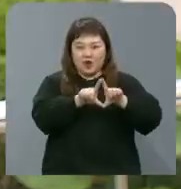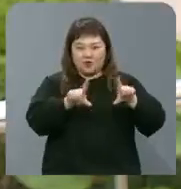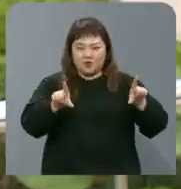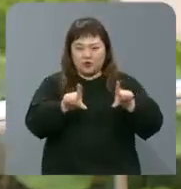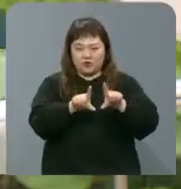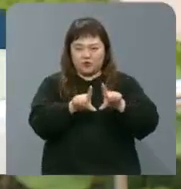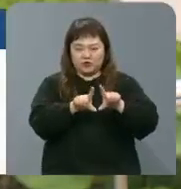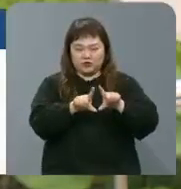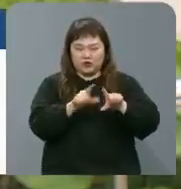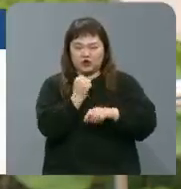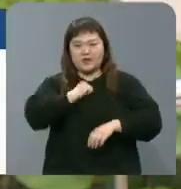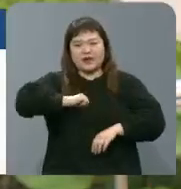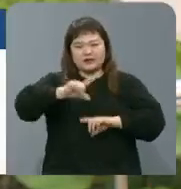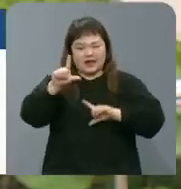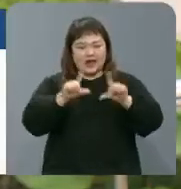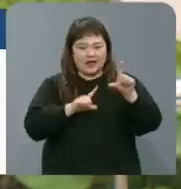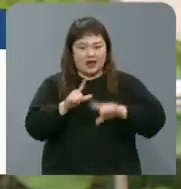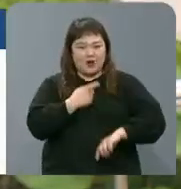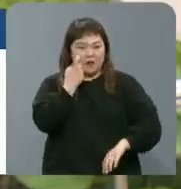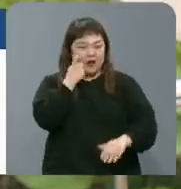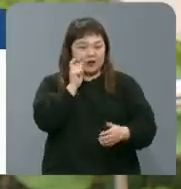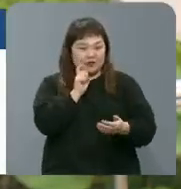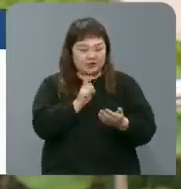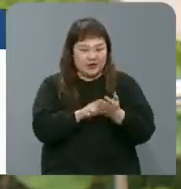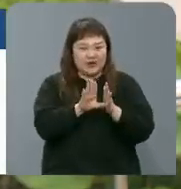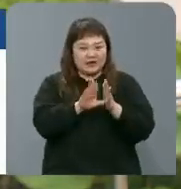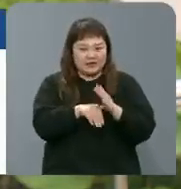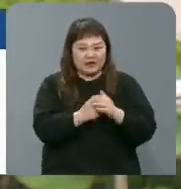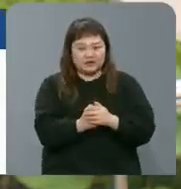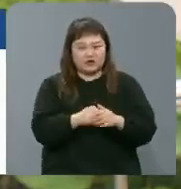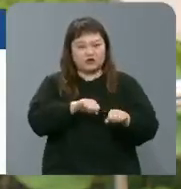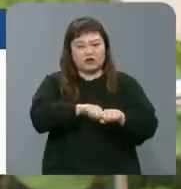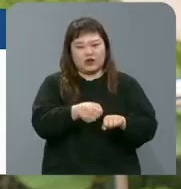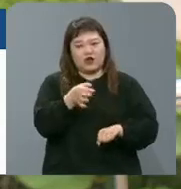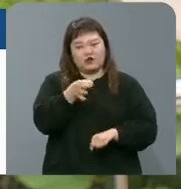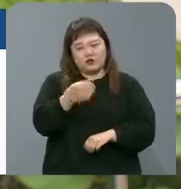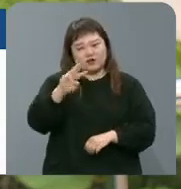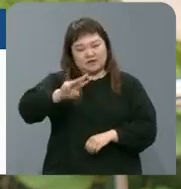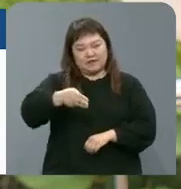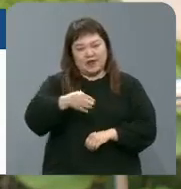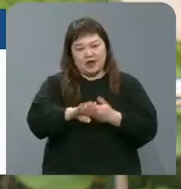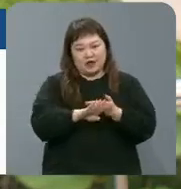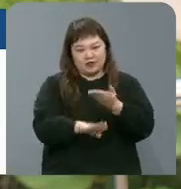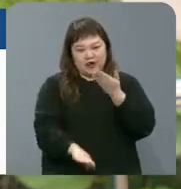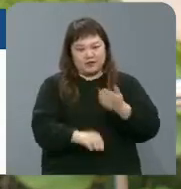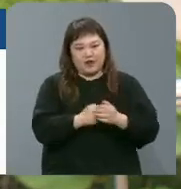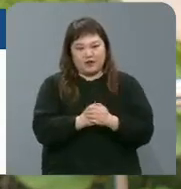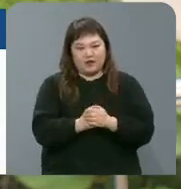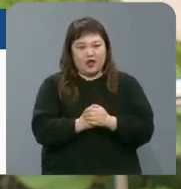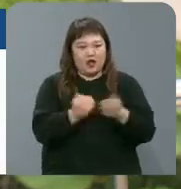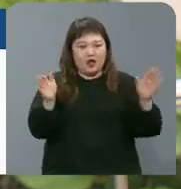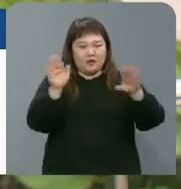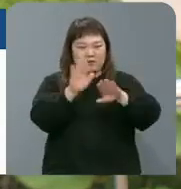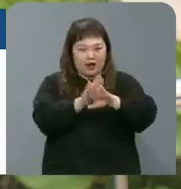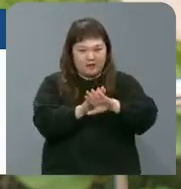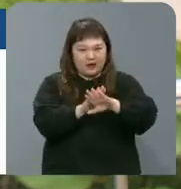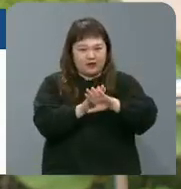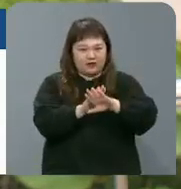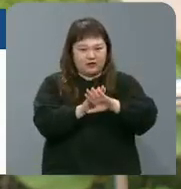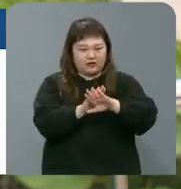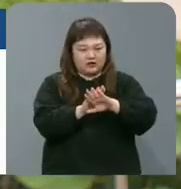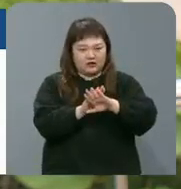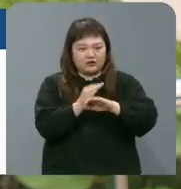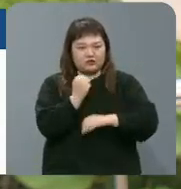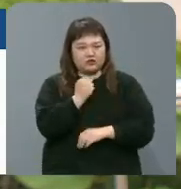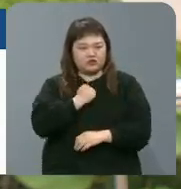확인 되게 되면 에 파티를 3명 하는 얘기가 태 료 그 다음에 형사 보할 다음에는 그 중 자 뉴